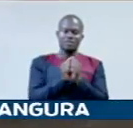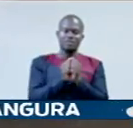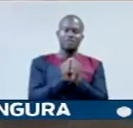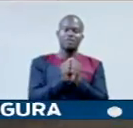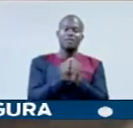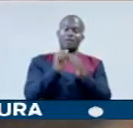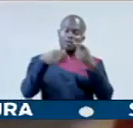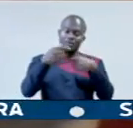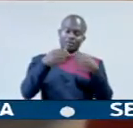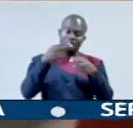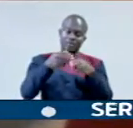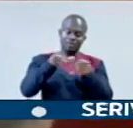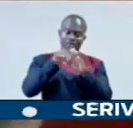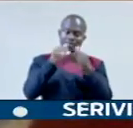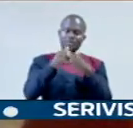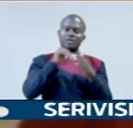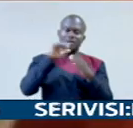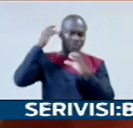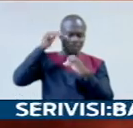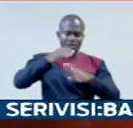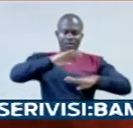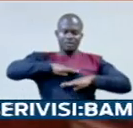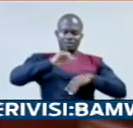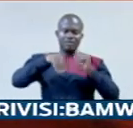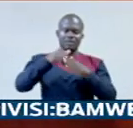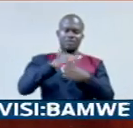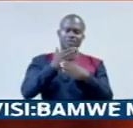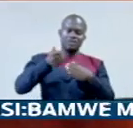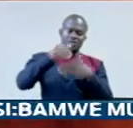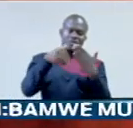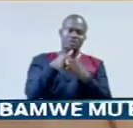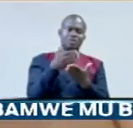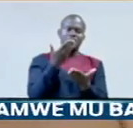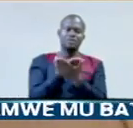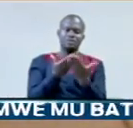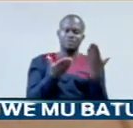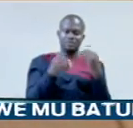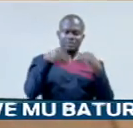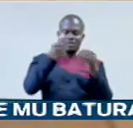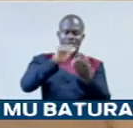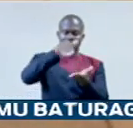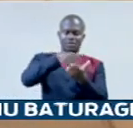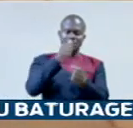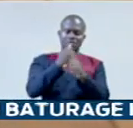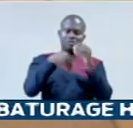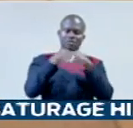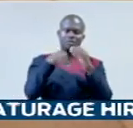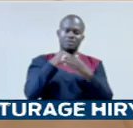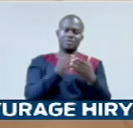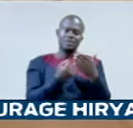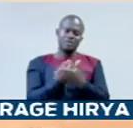abakiriya abanyamuryango nabo bashimangira ko nta makuru ahagije ku bijyanye n'imigabane yabo cyangwa yewe na n'ubwasisi butangwa n'iki kigo gikora ubucuruzi bubyara